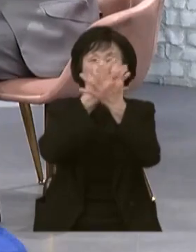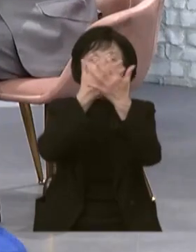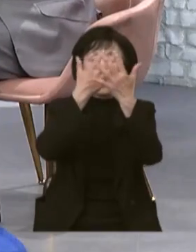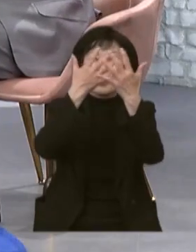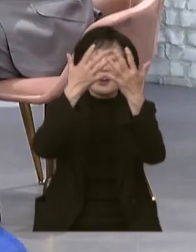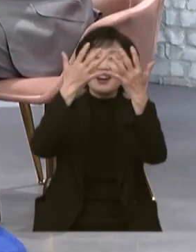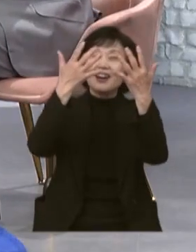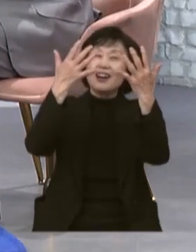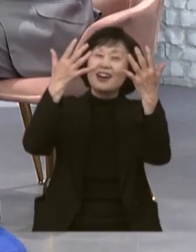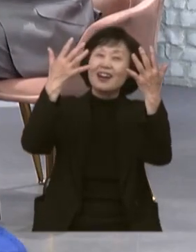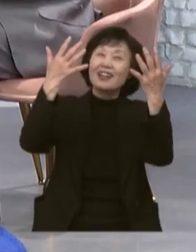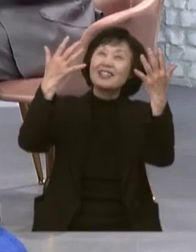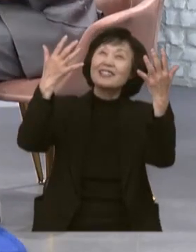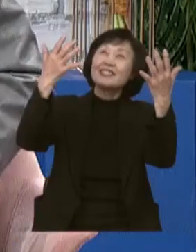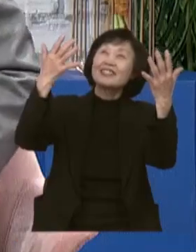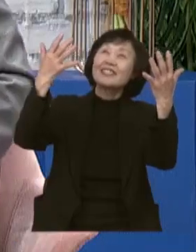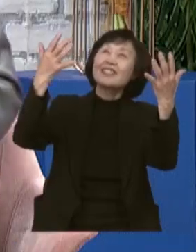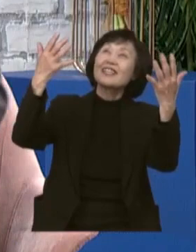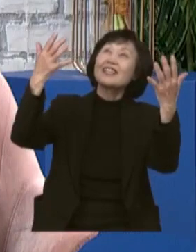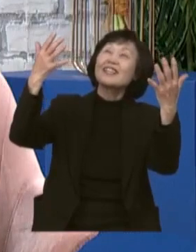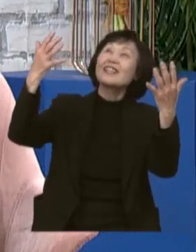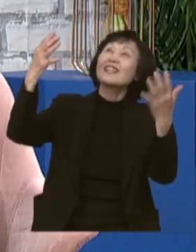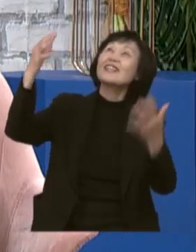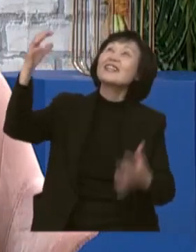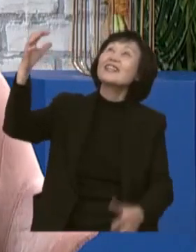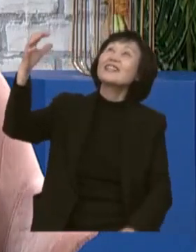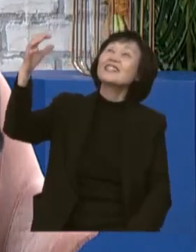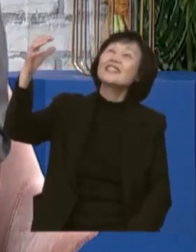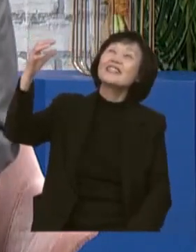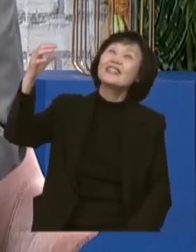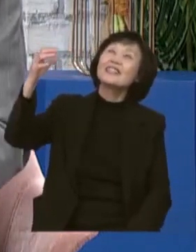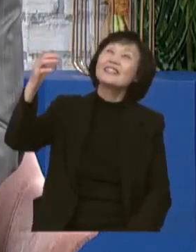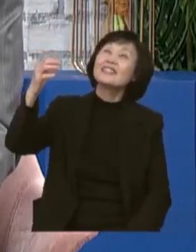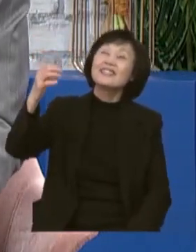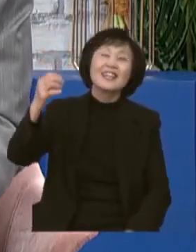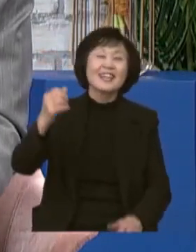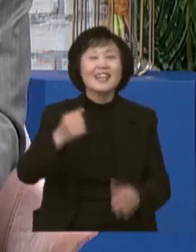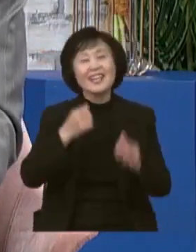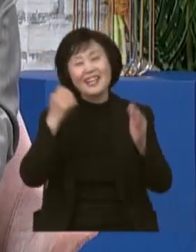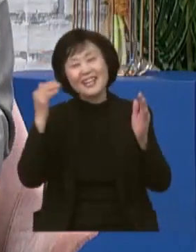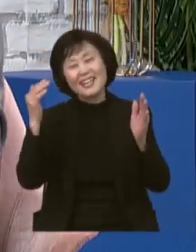아멘. 아유, 아, 벌써 그때 야. 생각나세요? 눈시울이 또